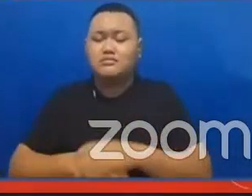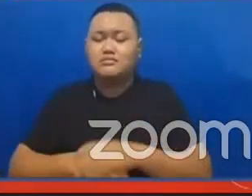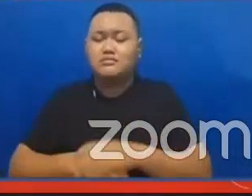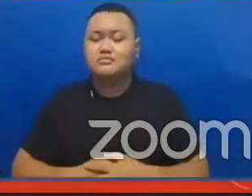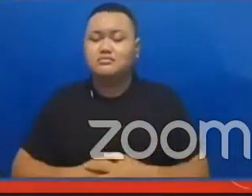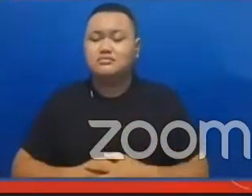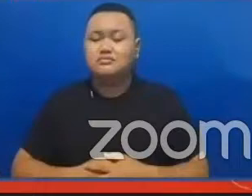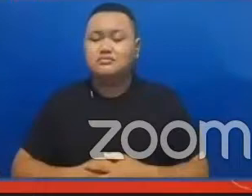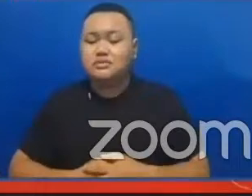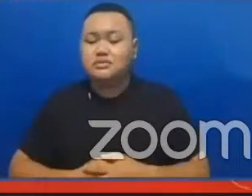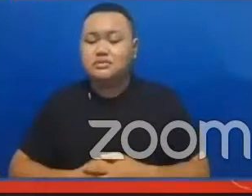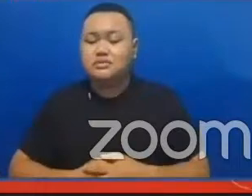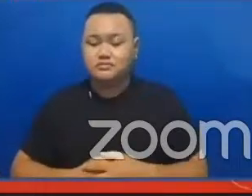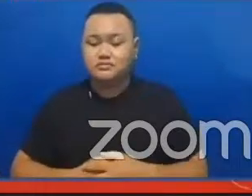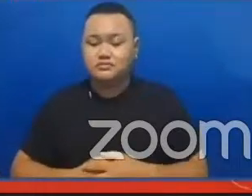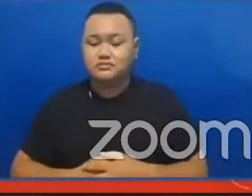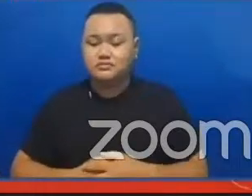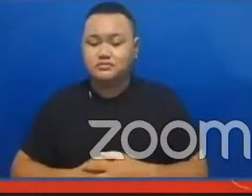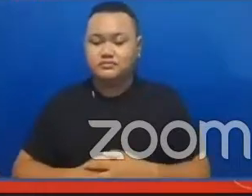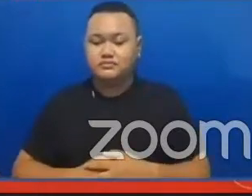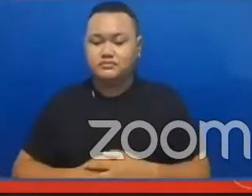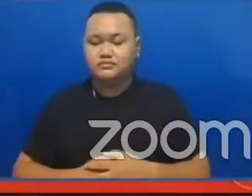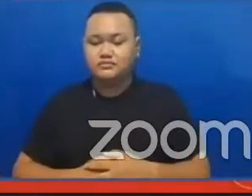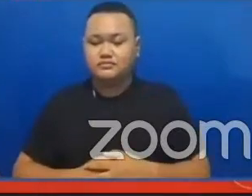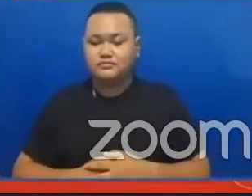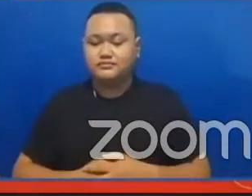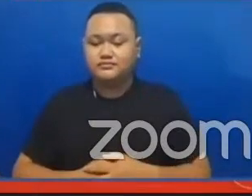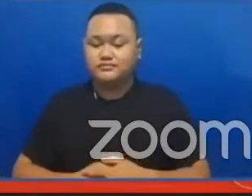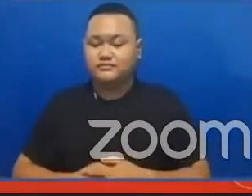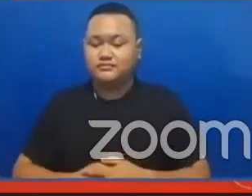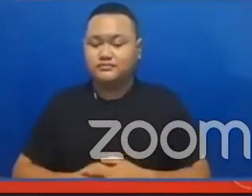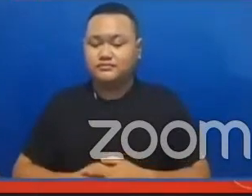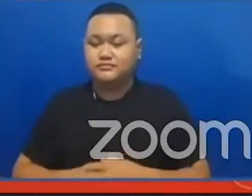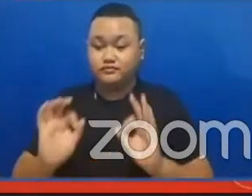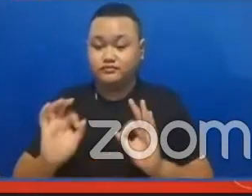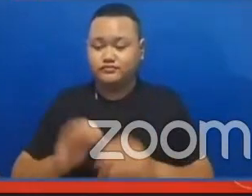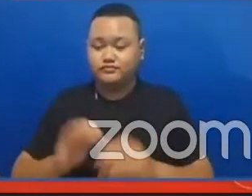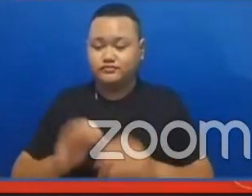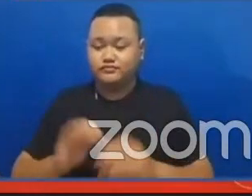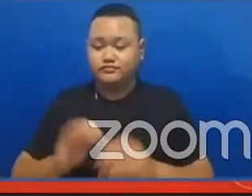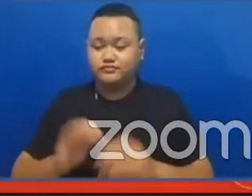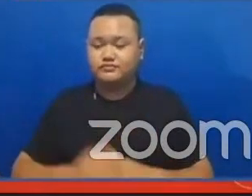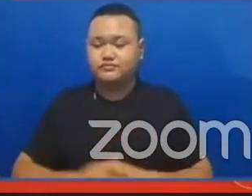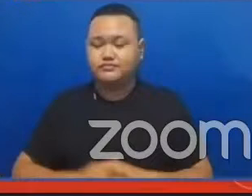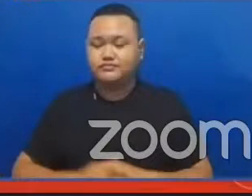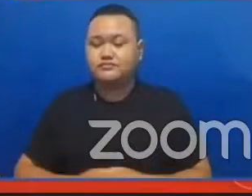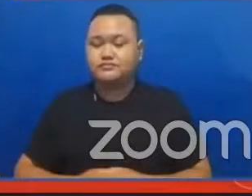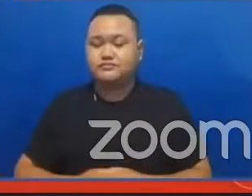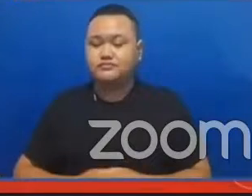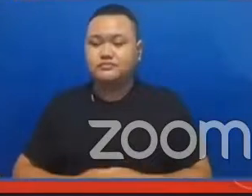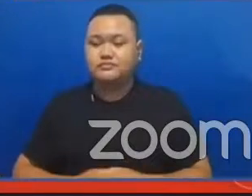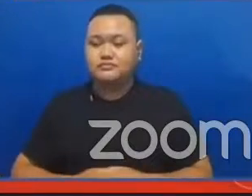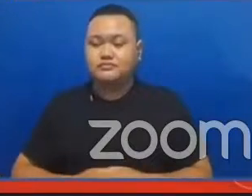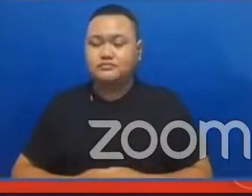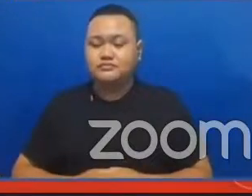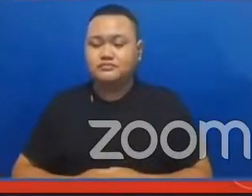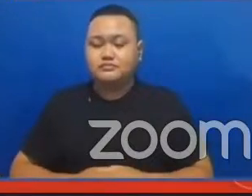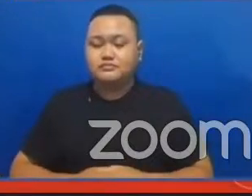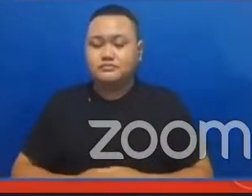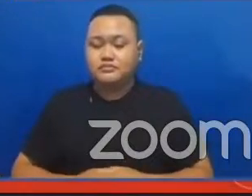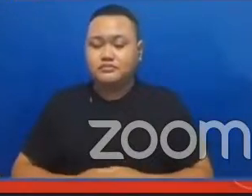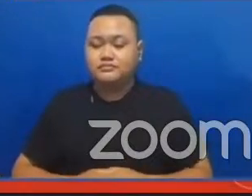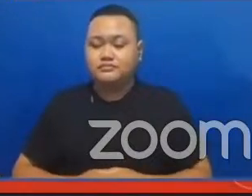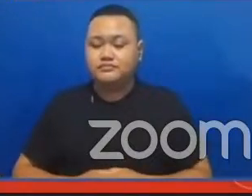sulit, Pak. Silakan, Pak Rudin. Oke, Mas Riza ya, Hafiz.